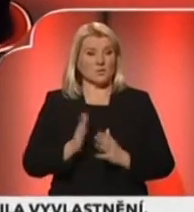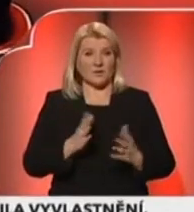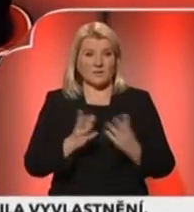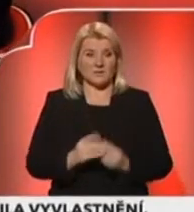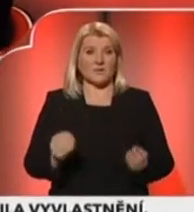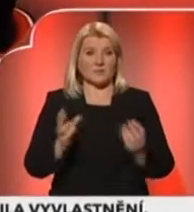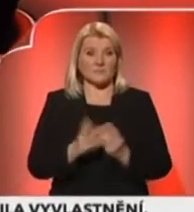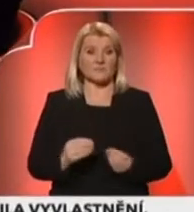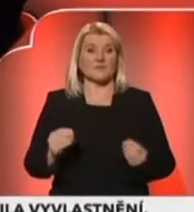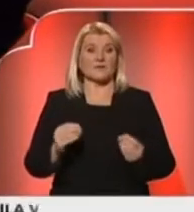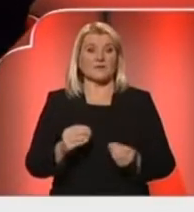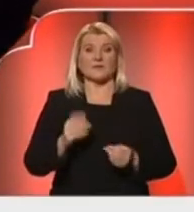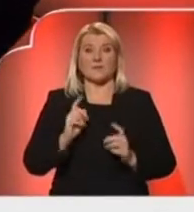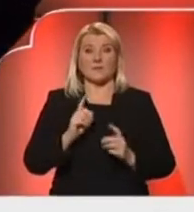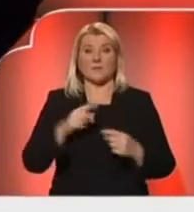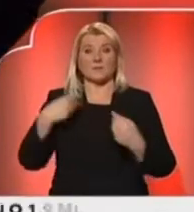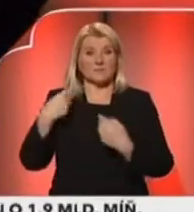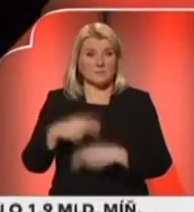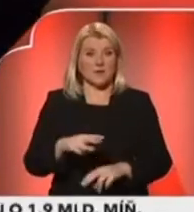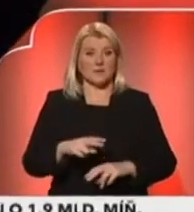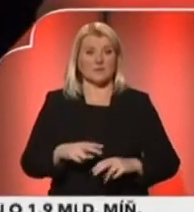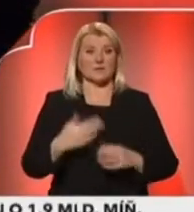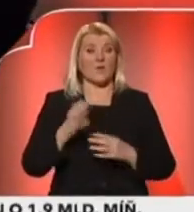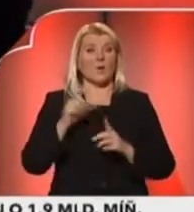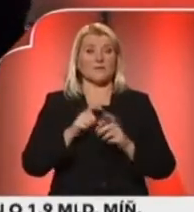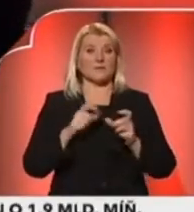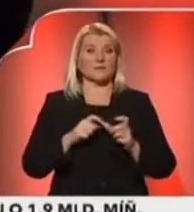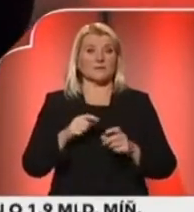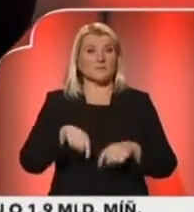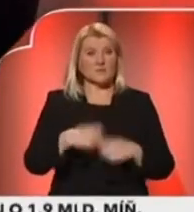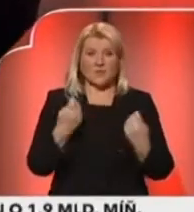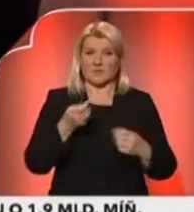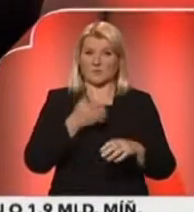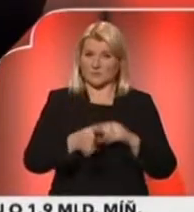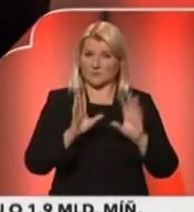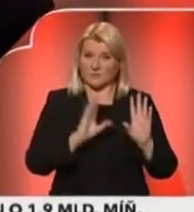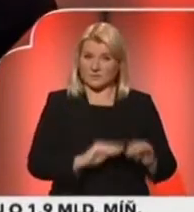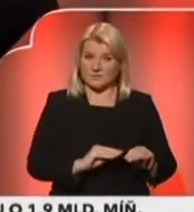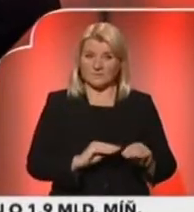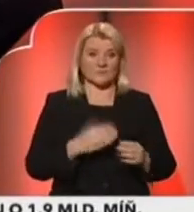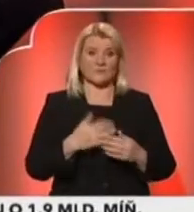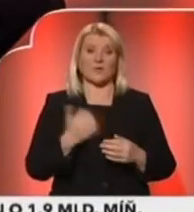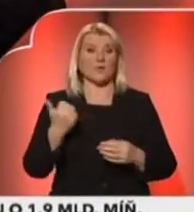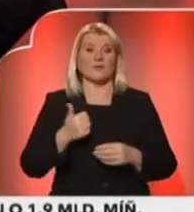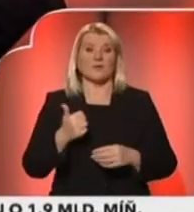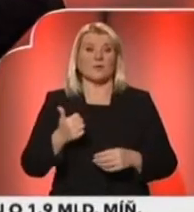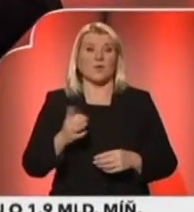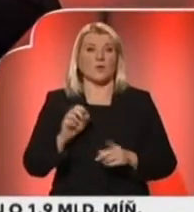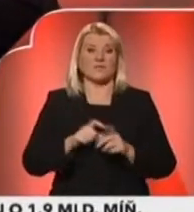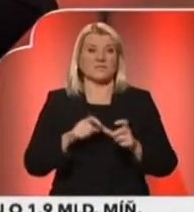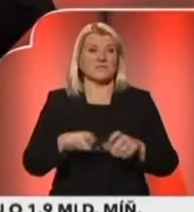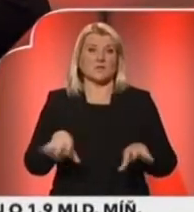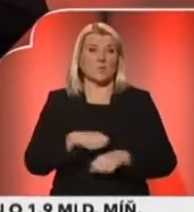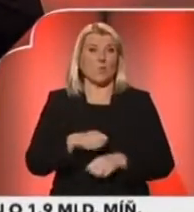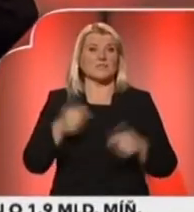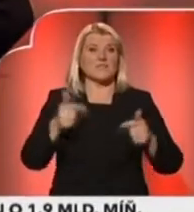o informace, měli vrátit k předchozímu období. Nesouhlasila s některýma investičníma akcema do zdravotnictví. Ano. Ano, vy